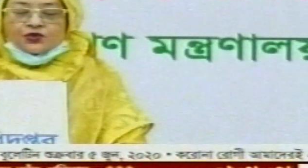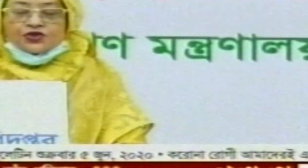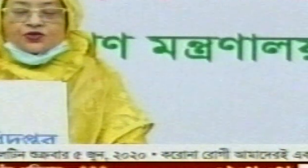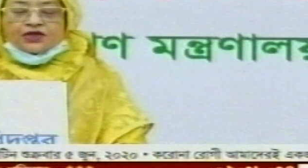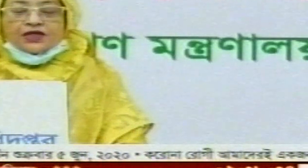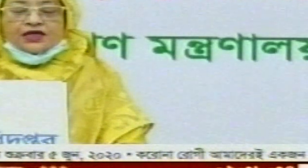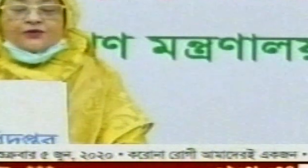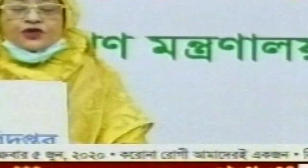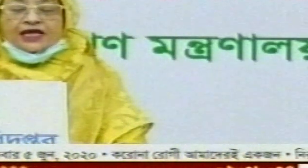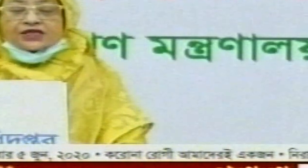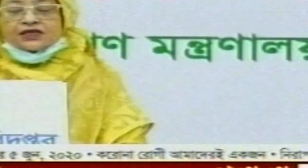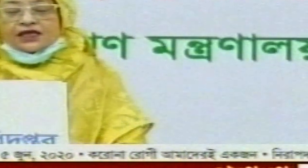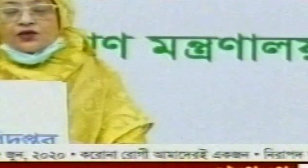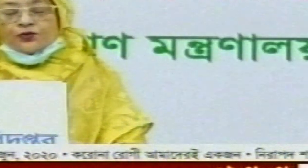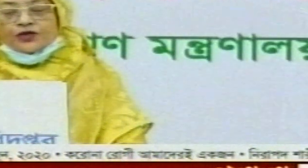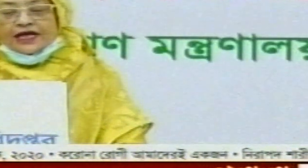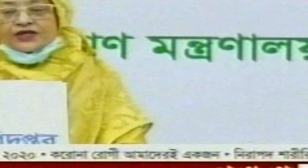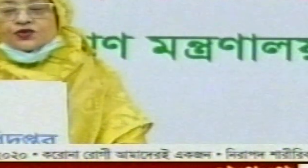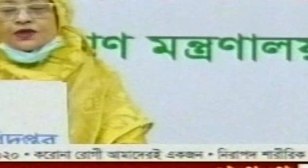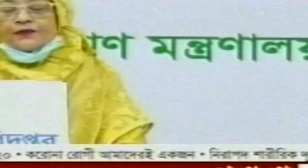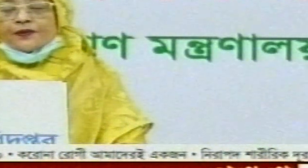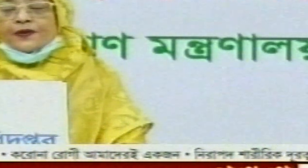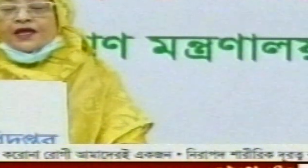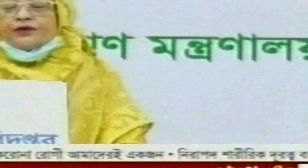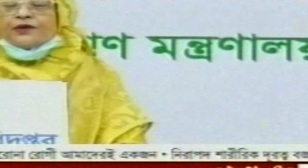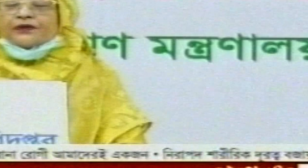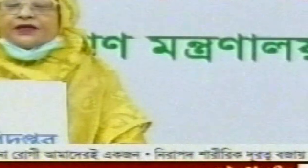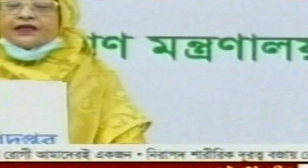71 থেকে 80 2 জন এবং 81 থেকে 90 1 জন।